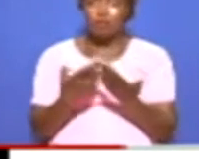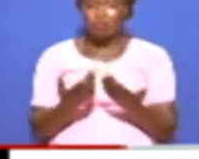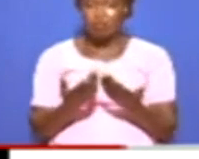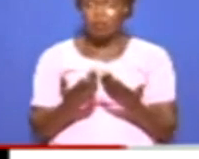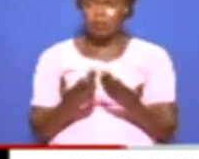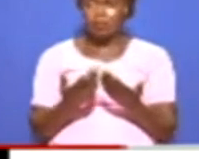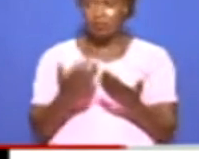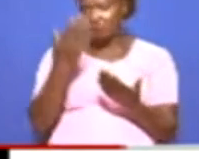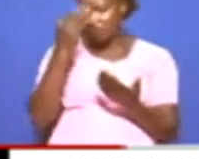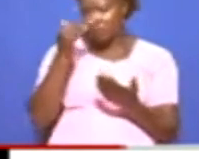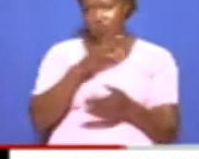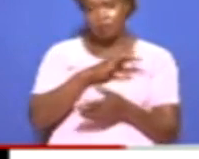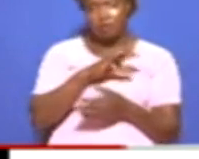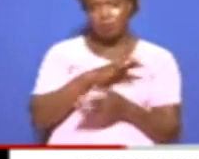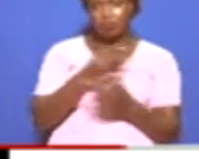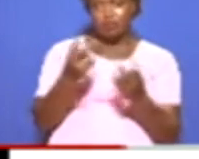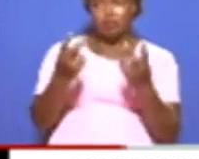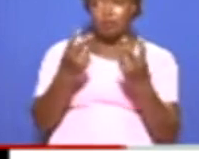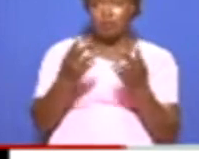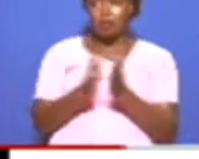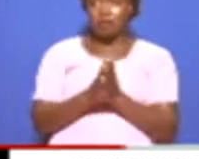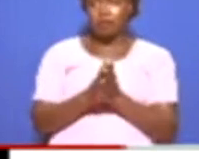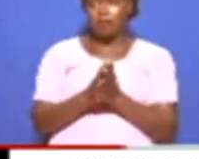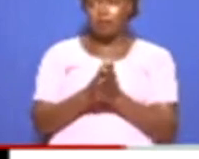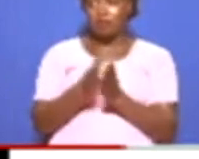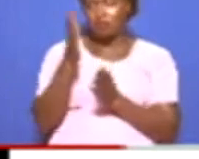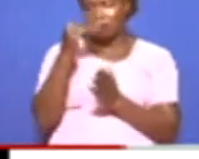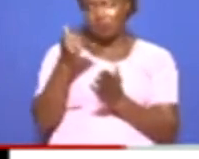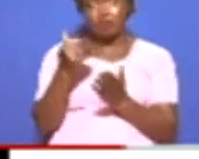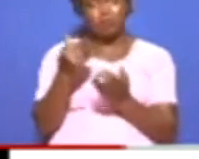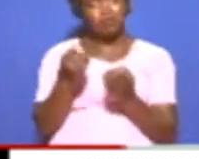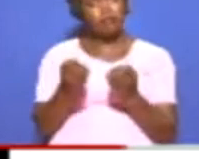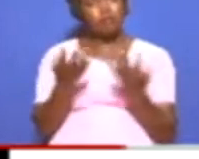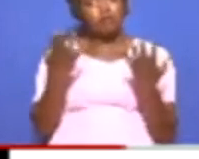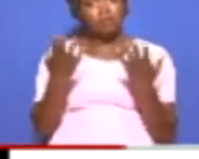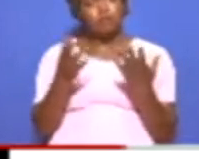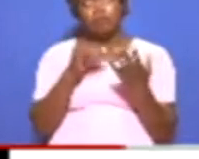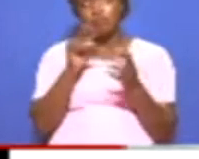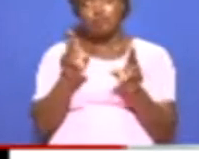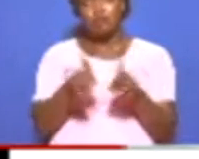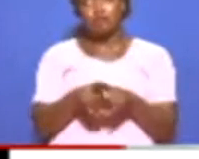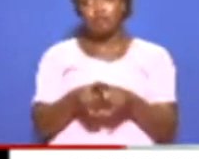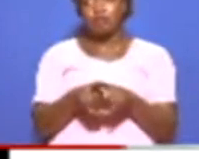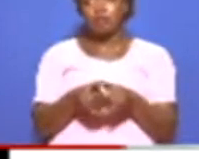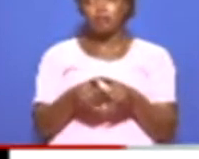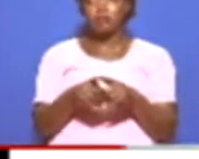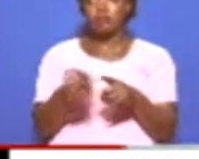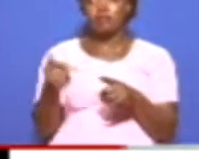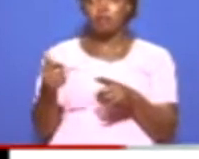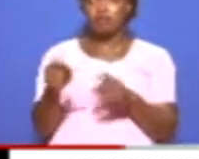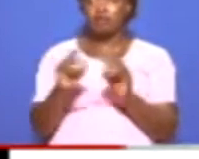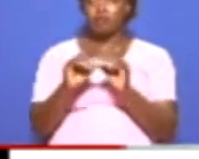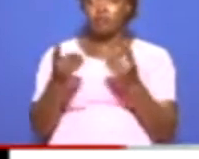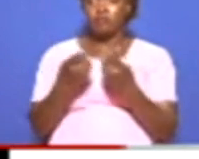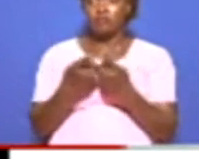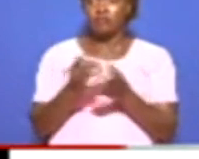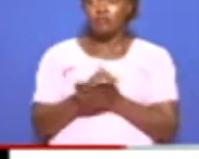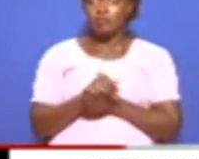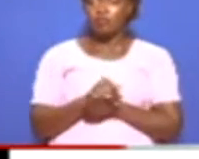kwa manufaa ya mtazamaji, kwa nini hiyo ikatozwa hela kama hizo na wala sio tasnia nyingine?